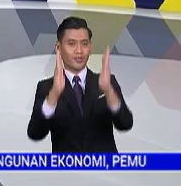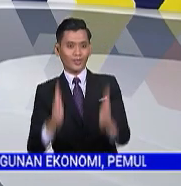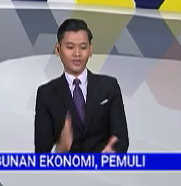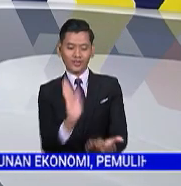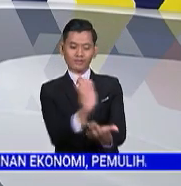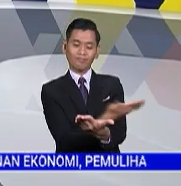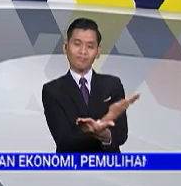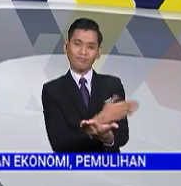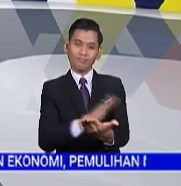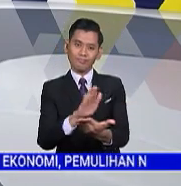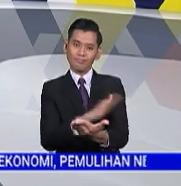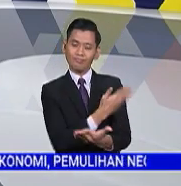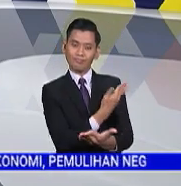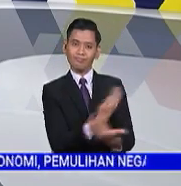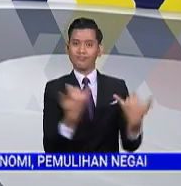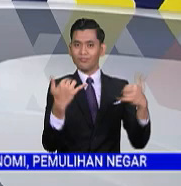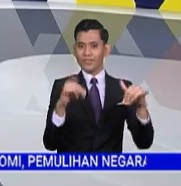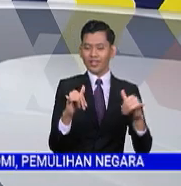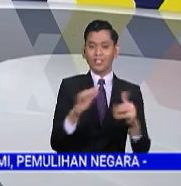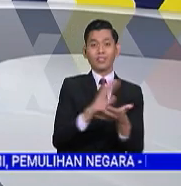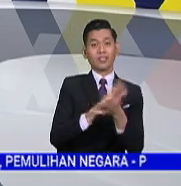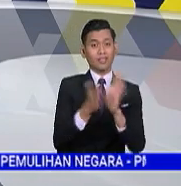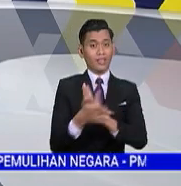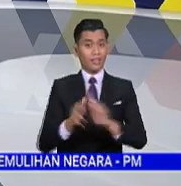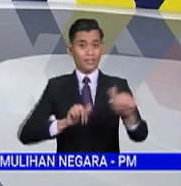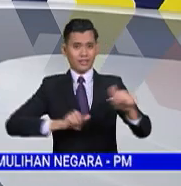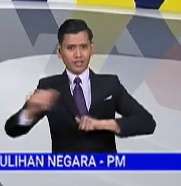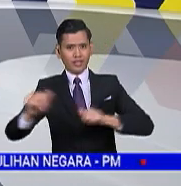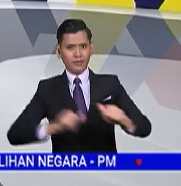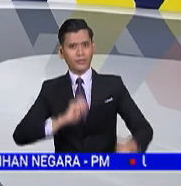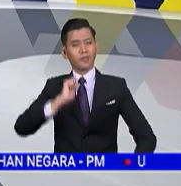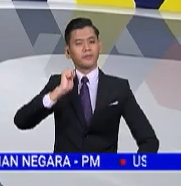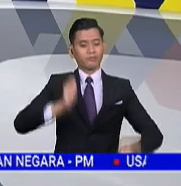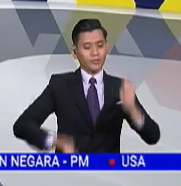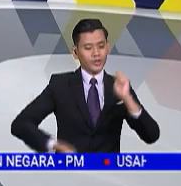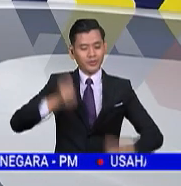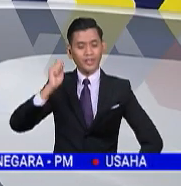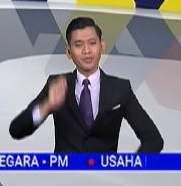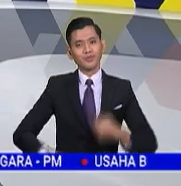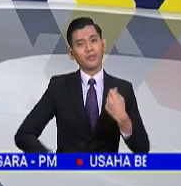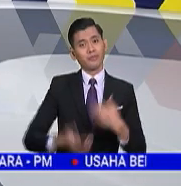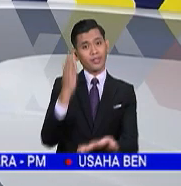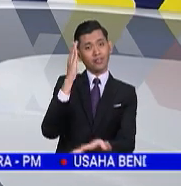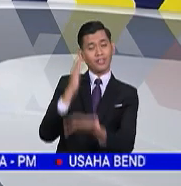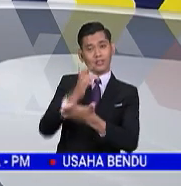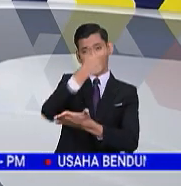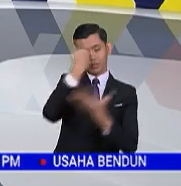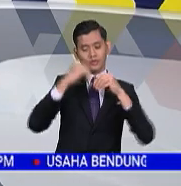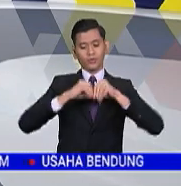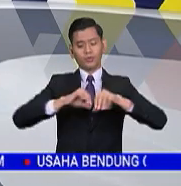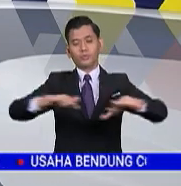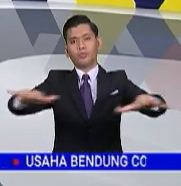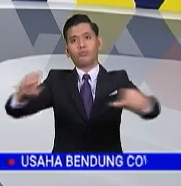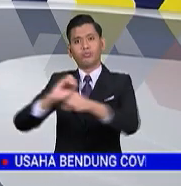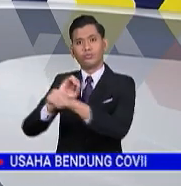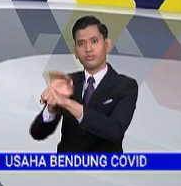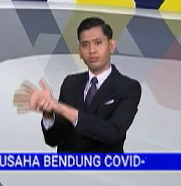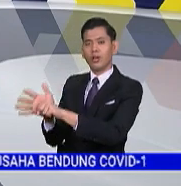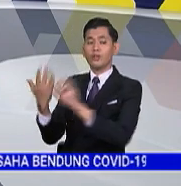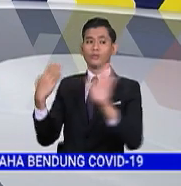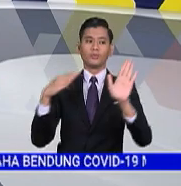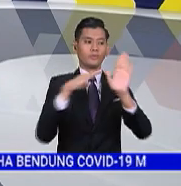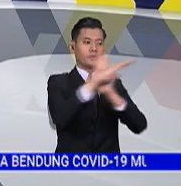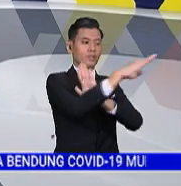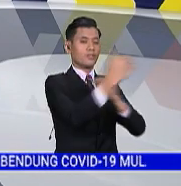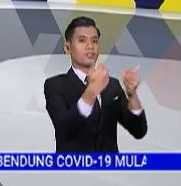atau buskers. Namun, aktiviti berkaitan buskers terhenti seketika apabila kes COVID-19 melonjak sebelum